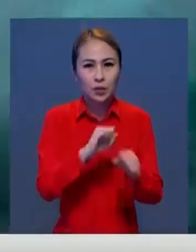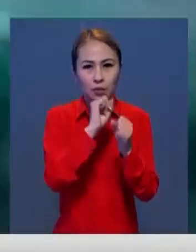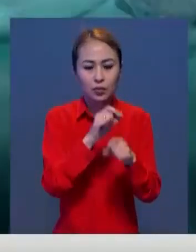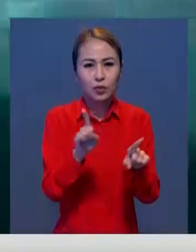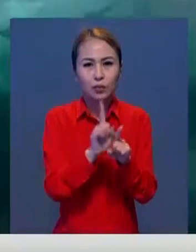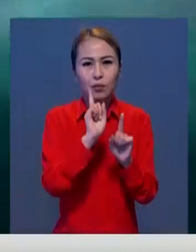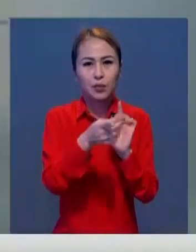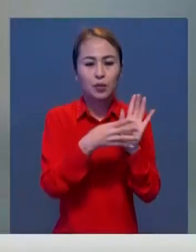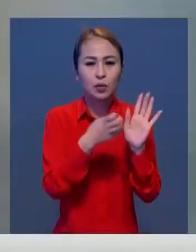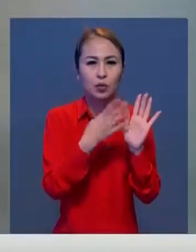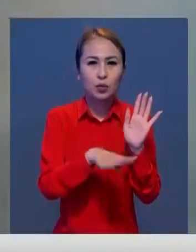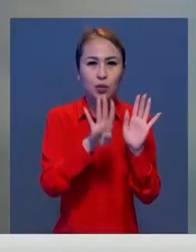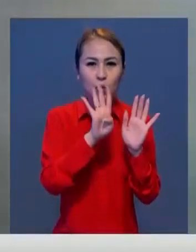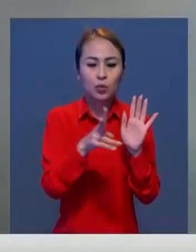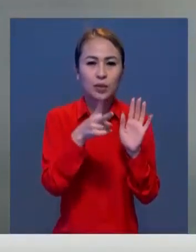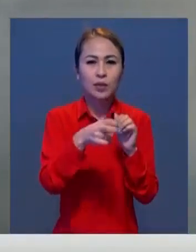жеткен.